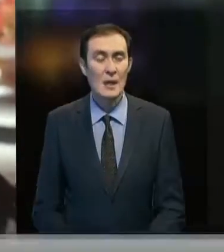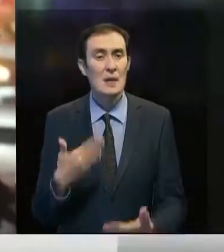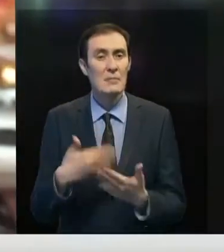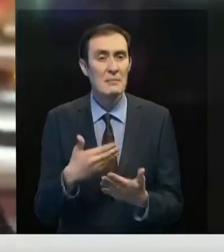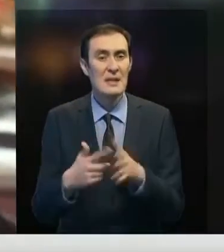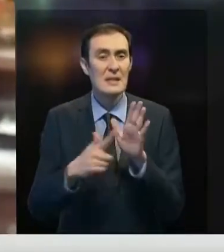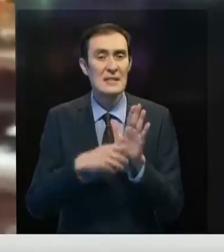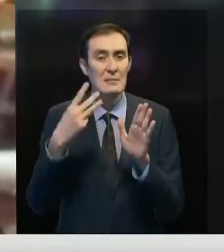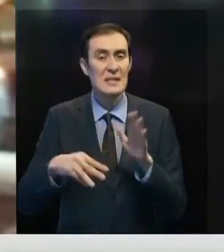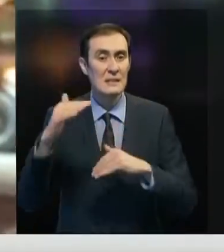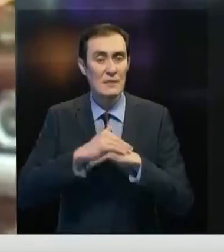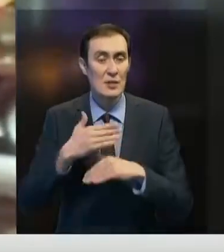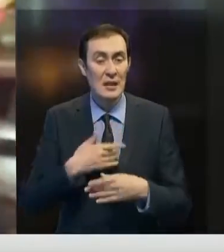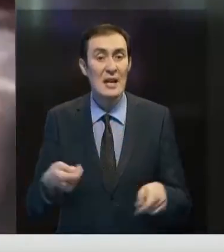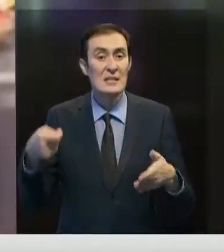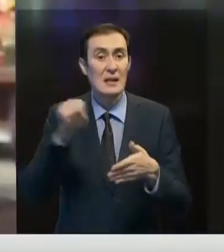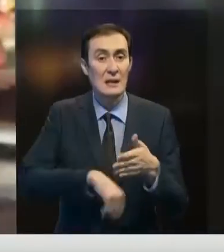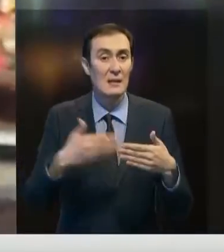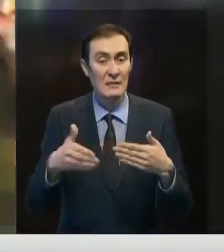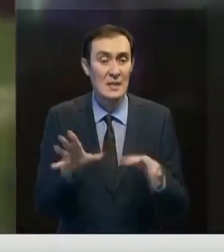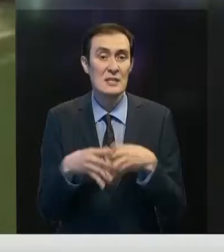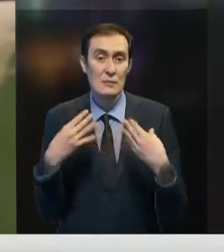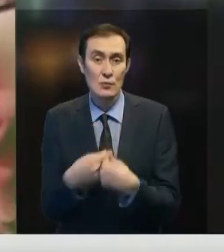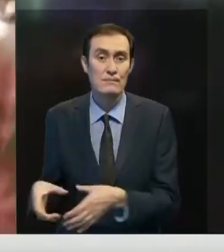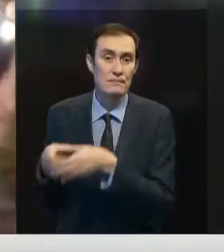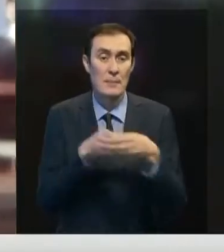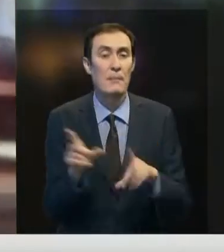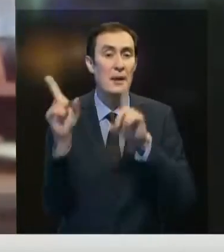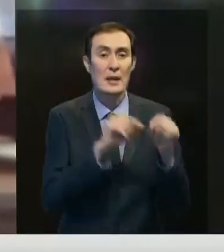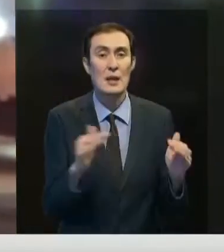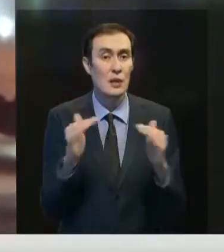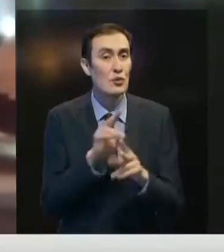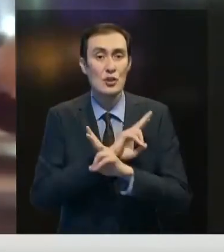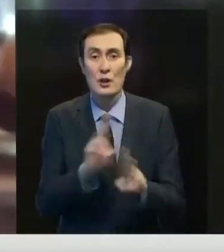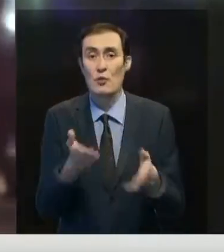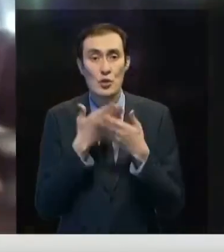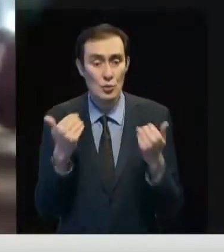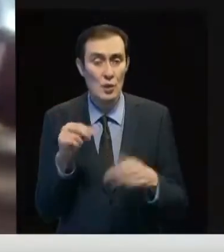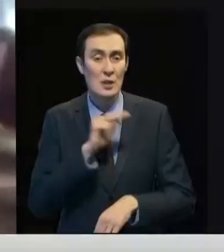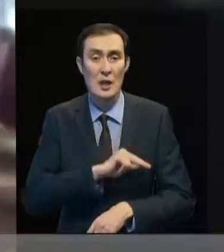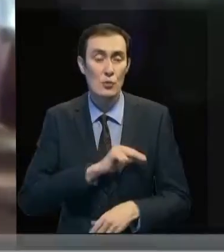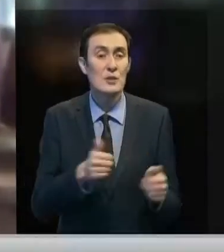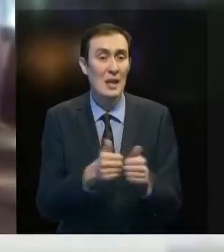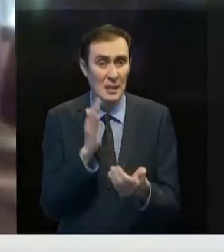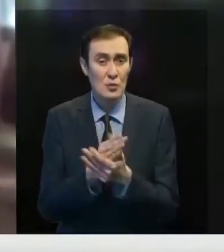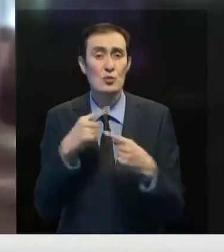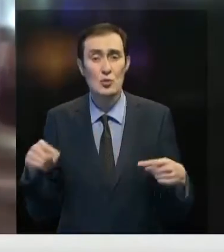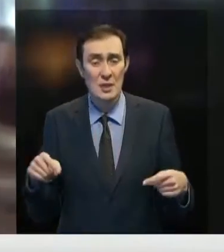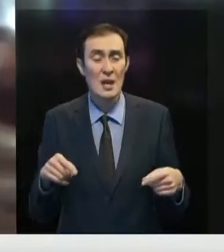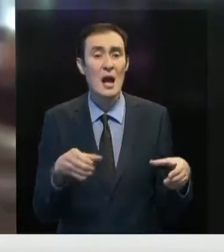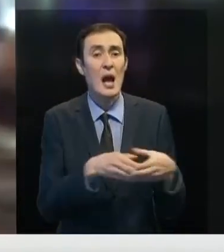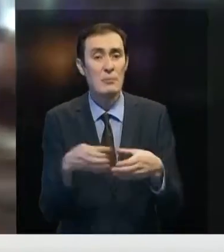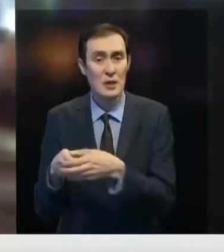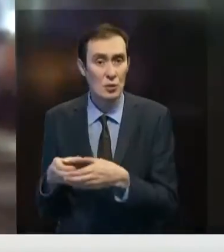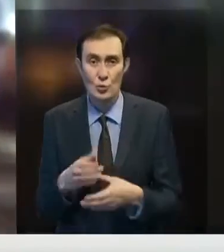Примерно в 7:30 вечера я закрыл двери и забрал семью. Мы поехали домой. Никого у нас не осталось на работе. Рядом есть и другие рабочие